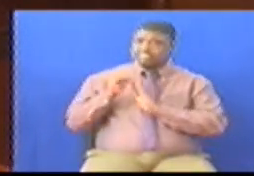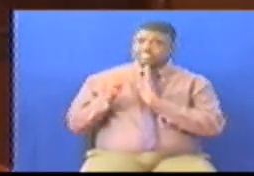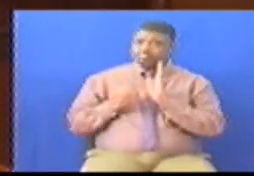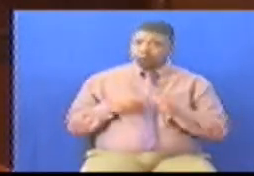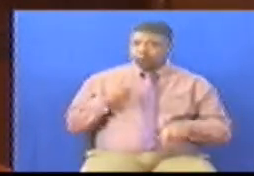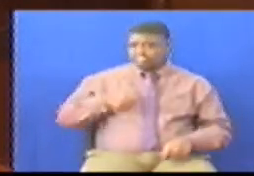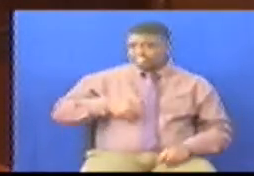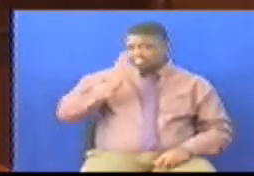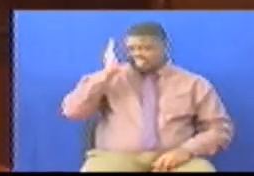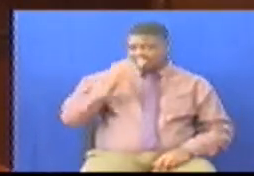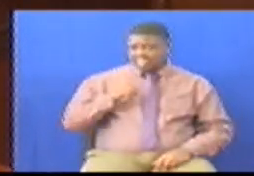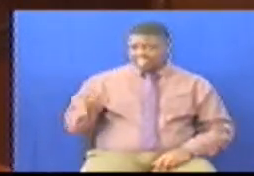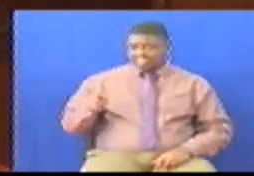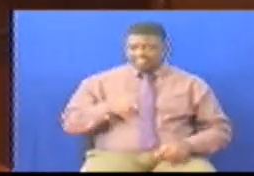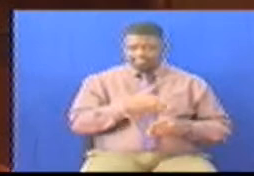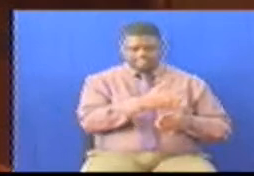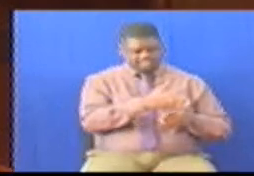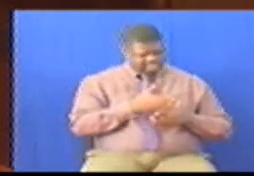na serikali kuu.